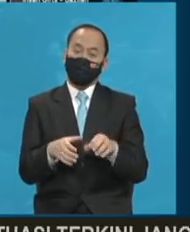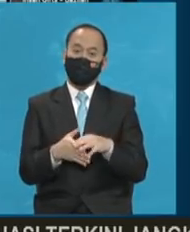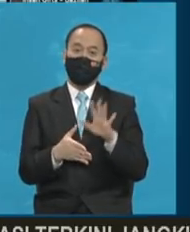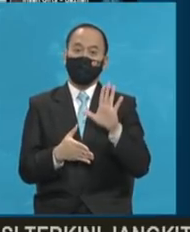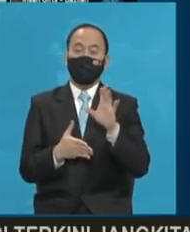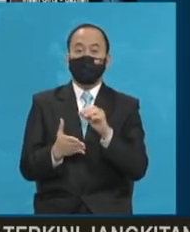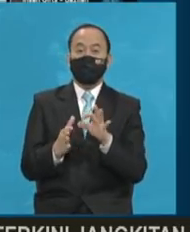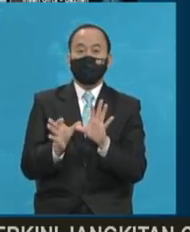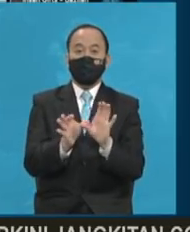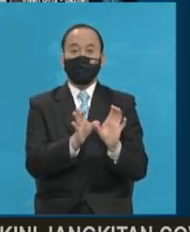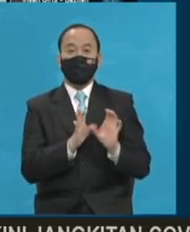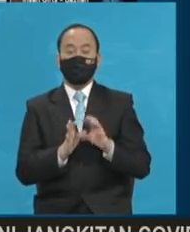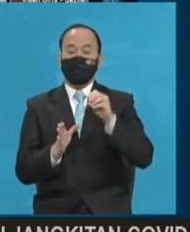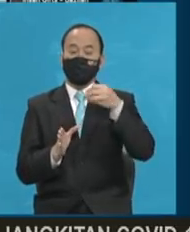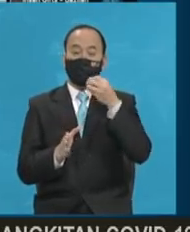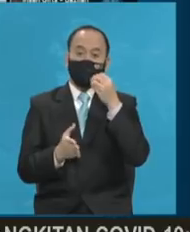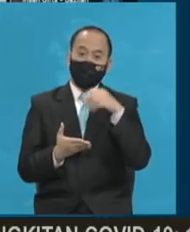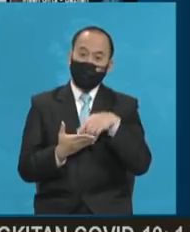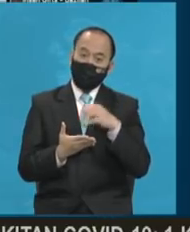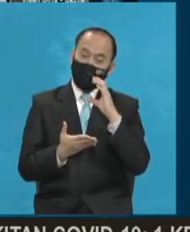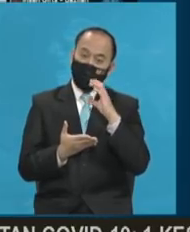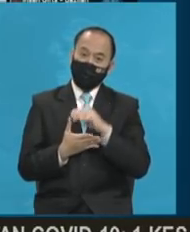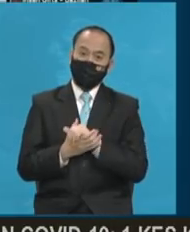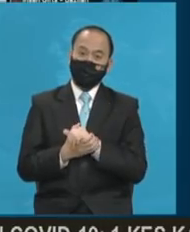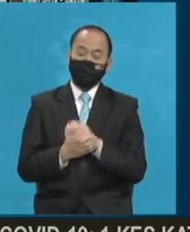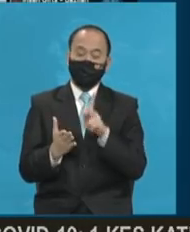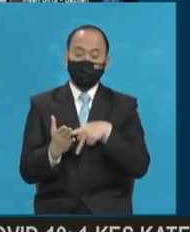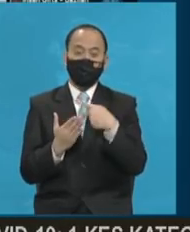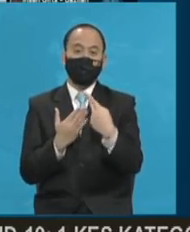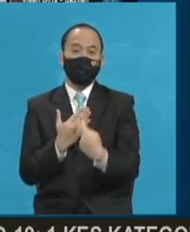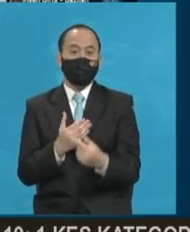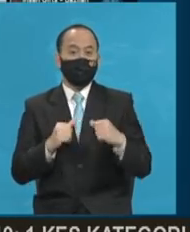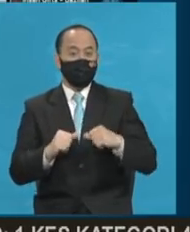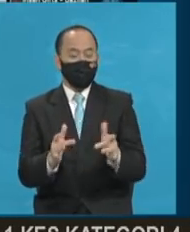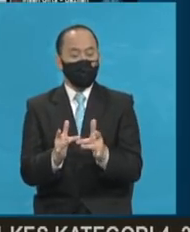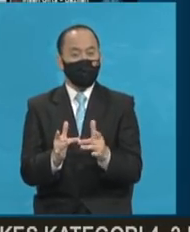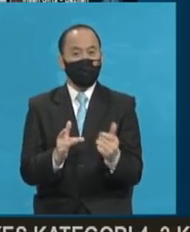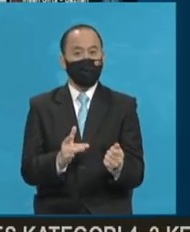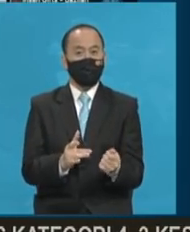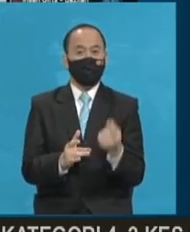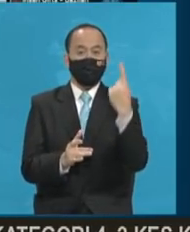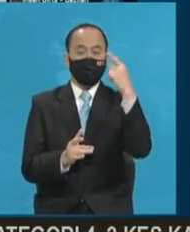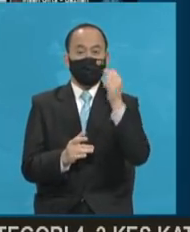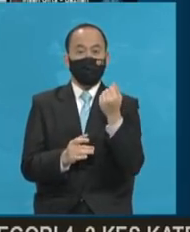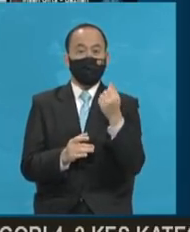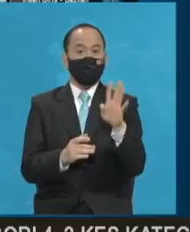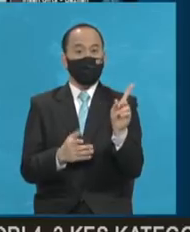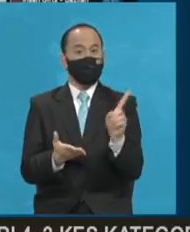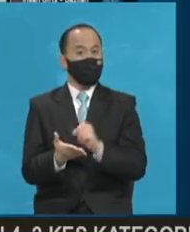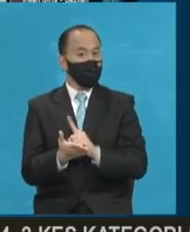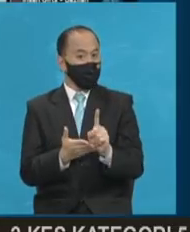lagi Syariah dari industri makanan dan minuman program tersebut akan dijalankan secara Maya selama 15minggu